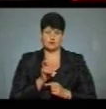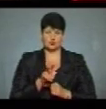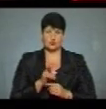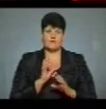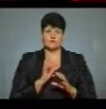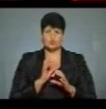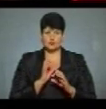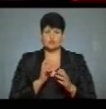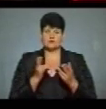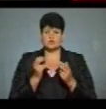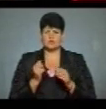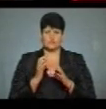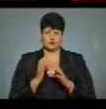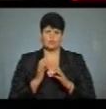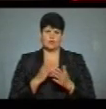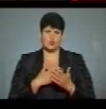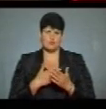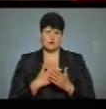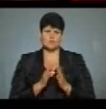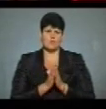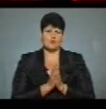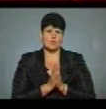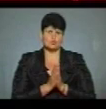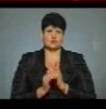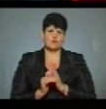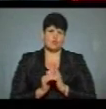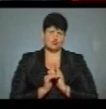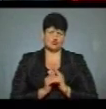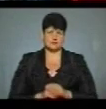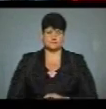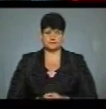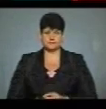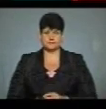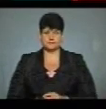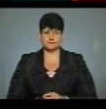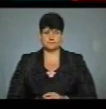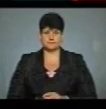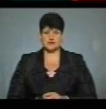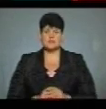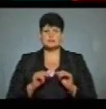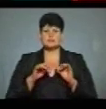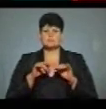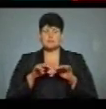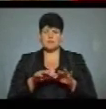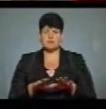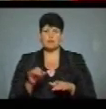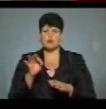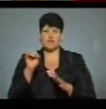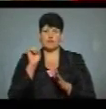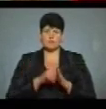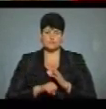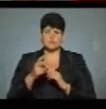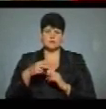автобуса, звичайного автобуса, від громадського, і прошу, допоможіть. Слухання справи про вбивство 20-річного тернополянина